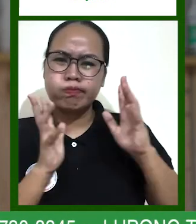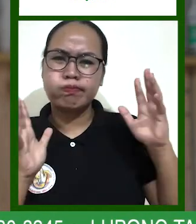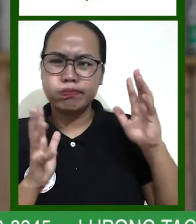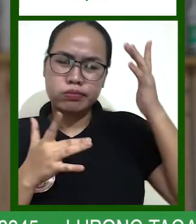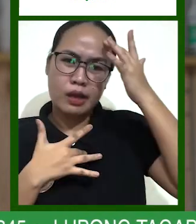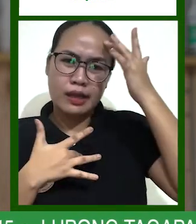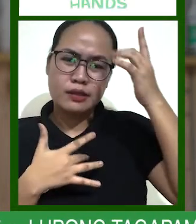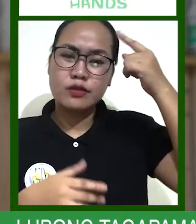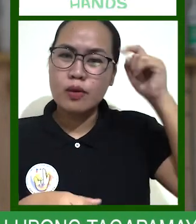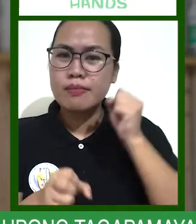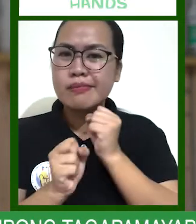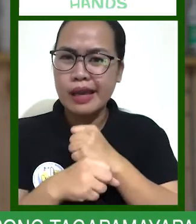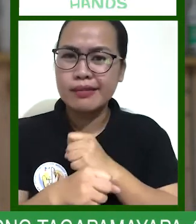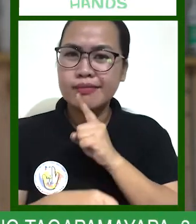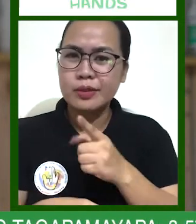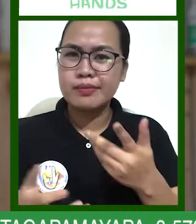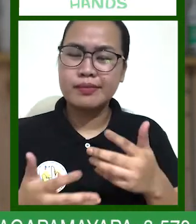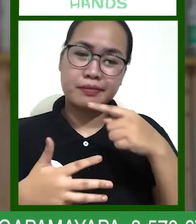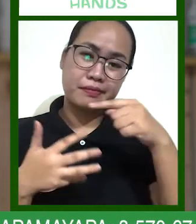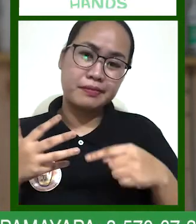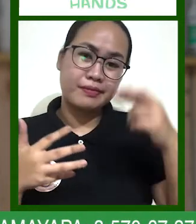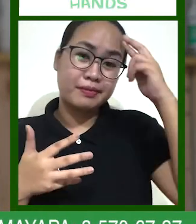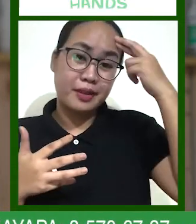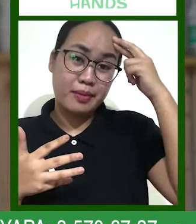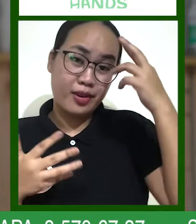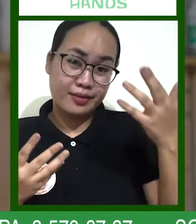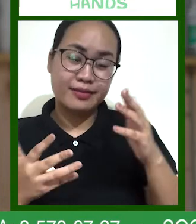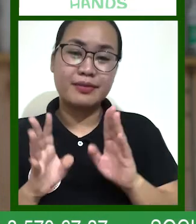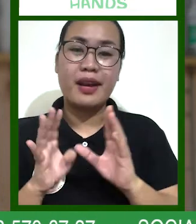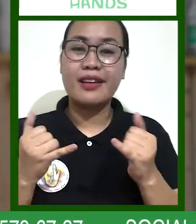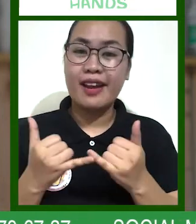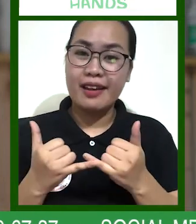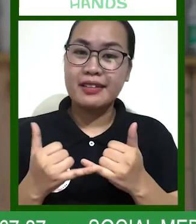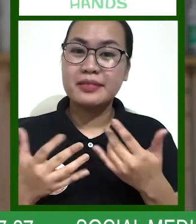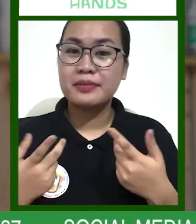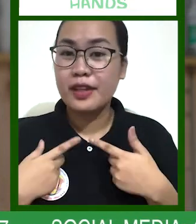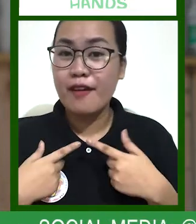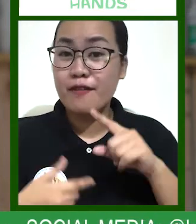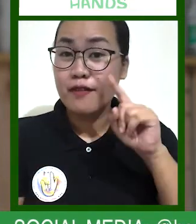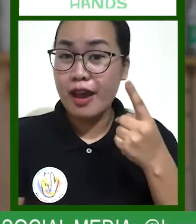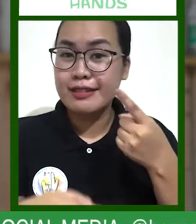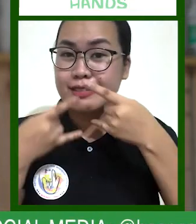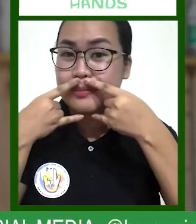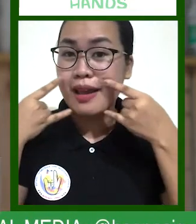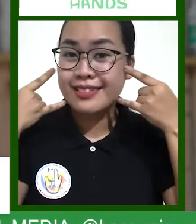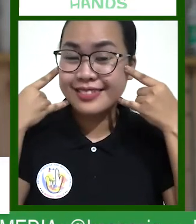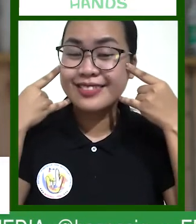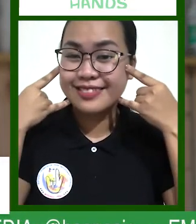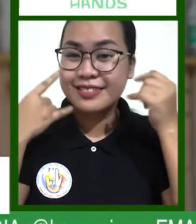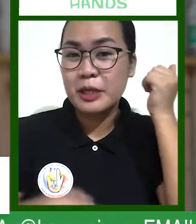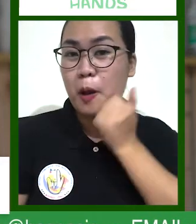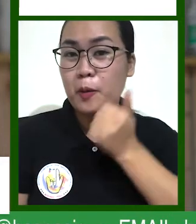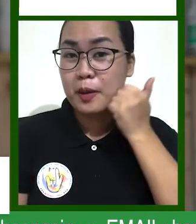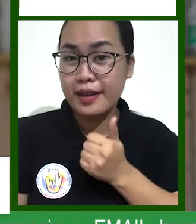magawa po natin. So again, important things to remember, mga kabarangay, of course, unang-una, wear a face mask.